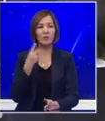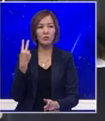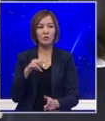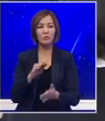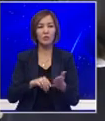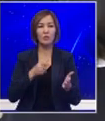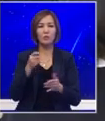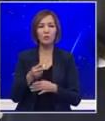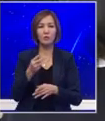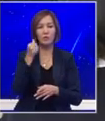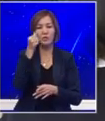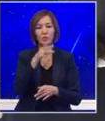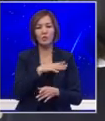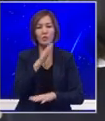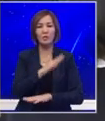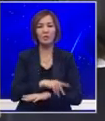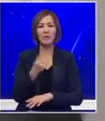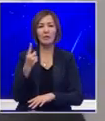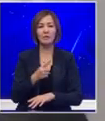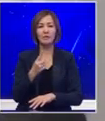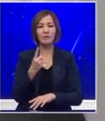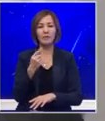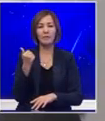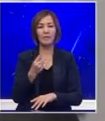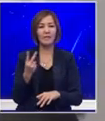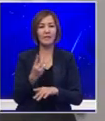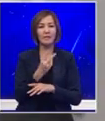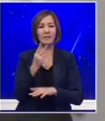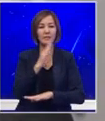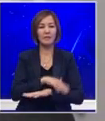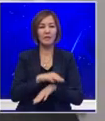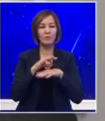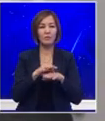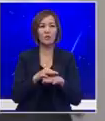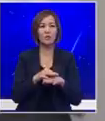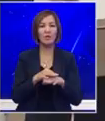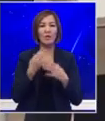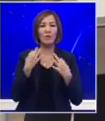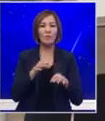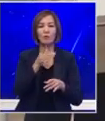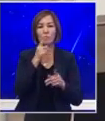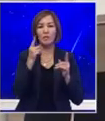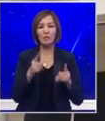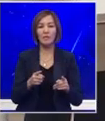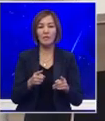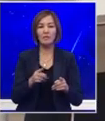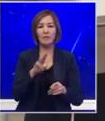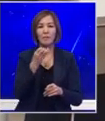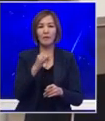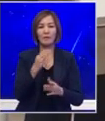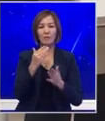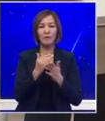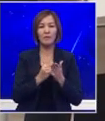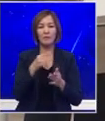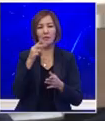Оқу мерзімі 2 жыл. Сабақтар аптасына 2 рет 2 академиялық сағаттан өтеді. Осы уақыт аралығында шәкірттер Python бағдарламалау